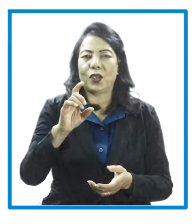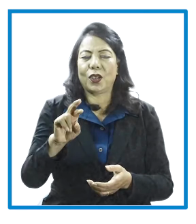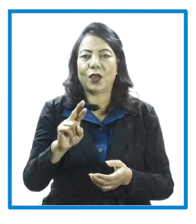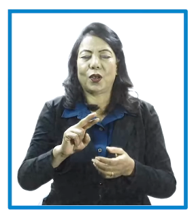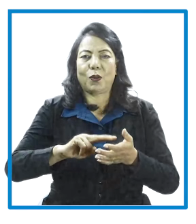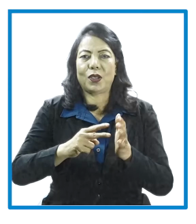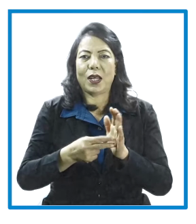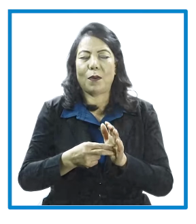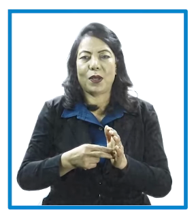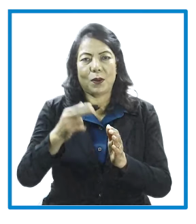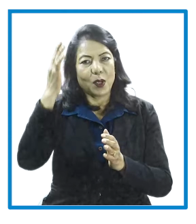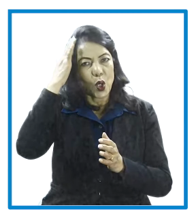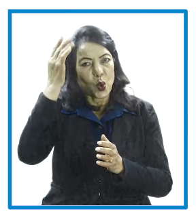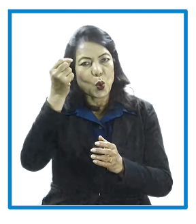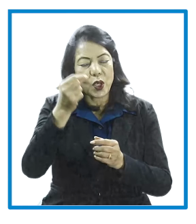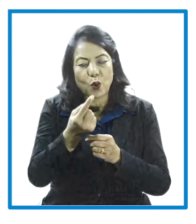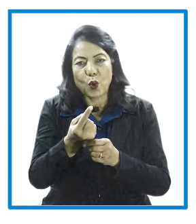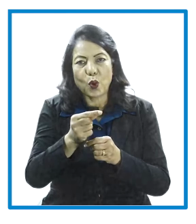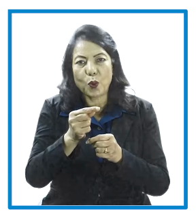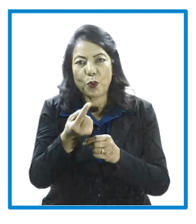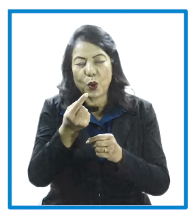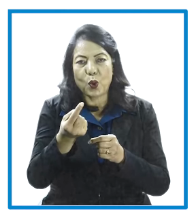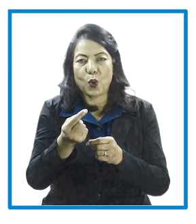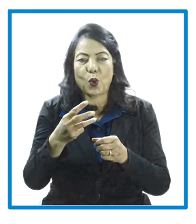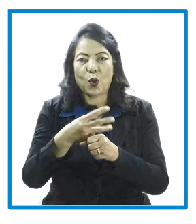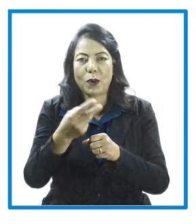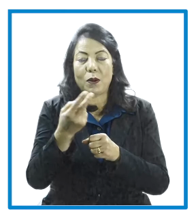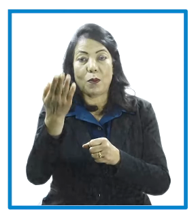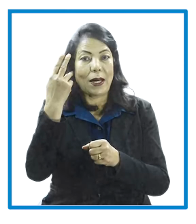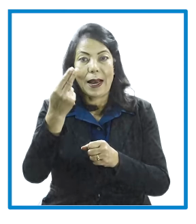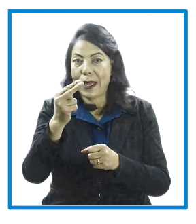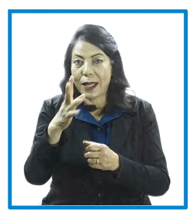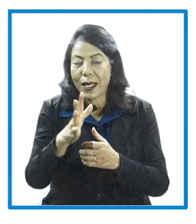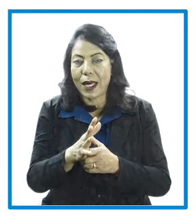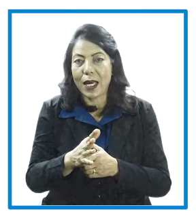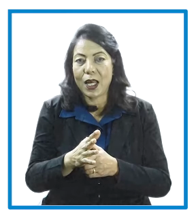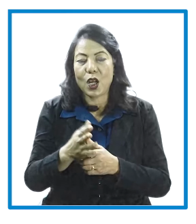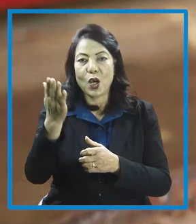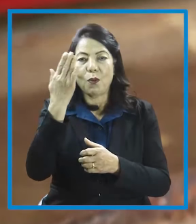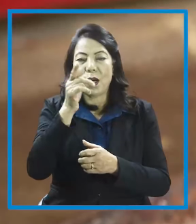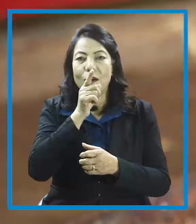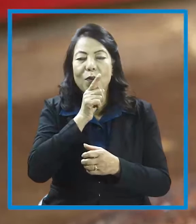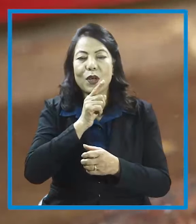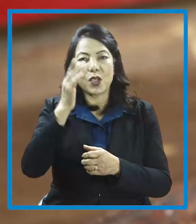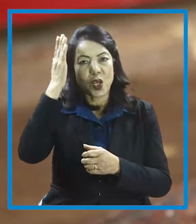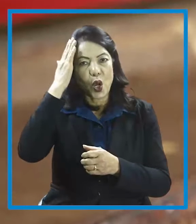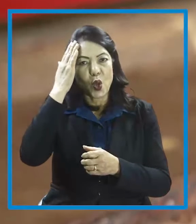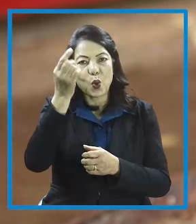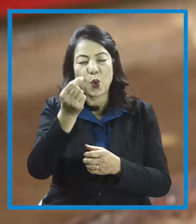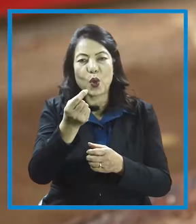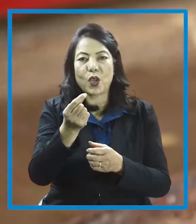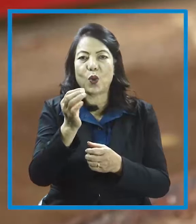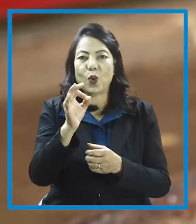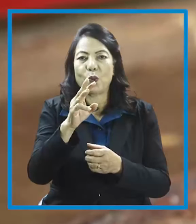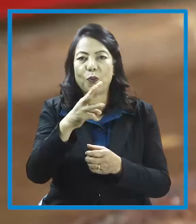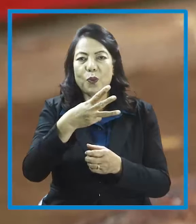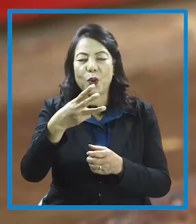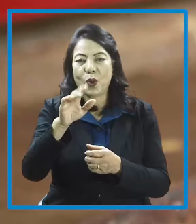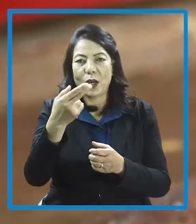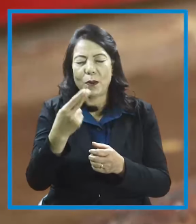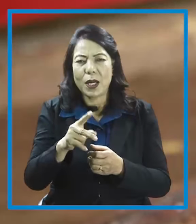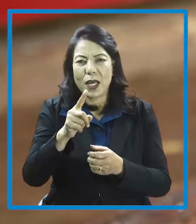पोस्टर परियोजना आएपछि नै हो यो चोरीको बिउ उत्पादन भएको है पहिला थिएन पोहोर साल चाहिँ चोरीको